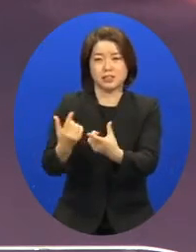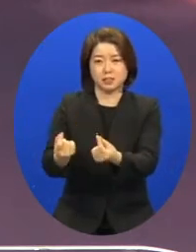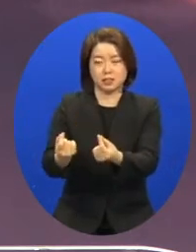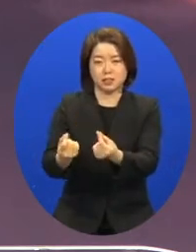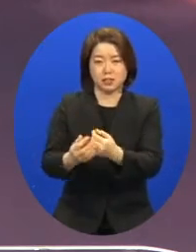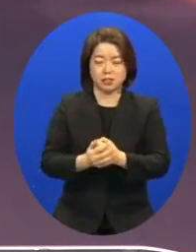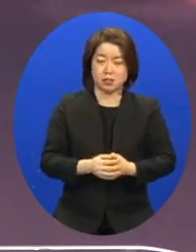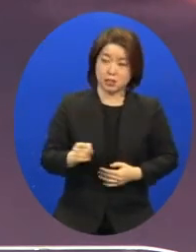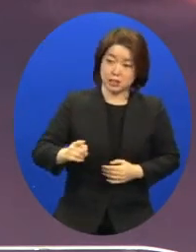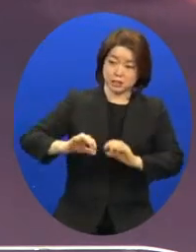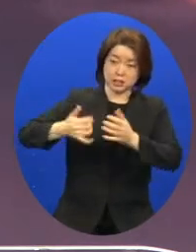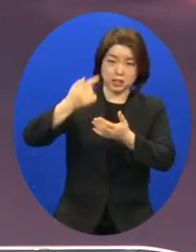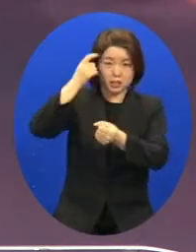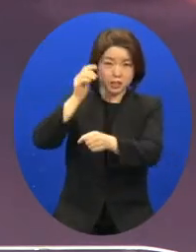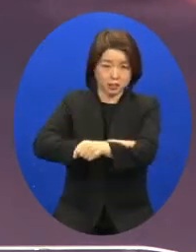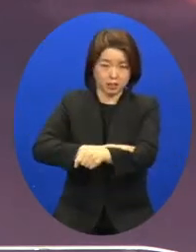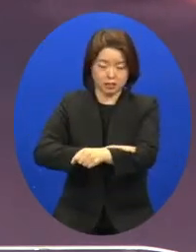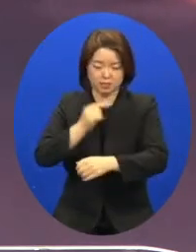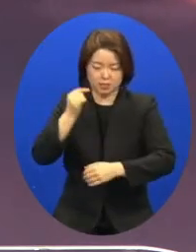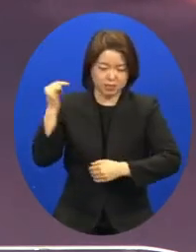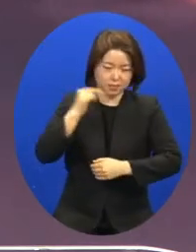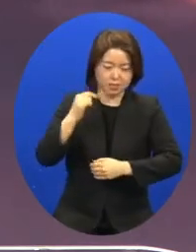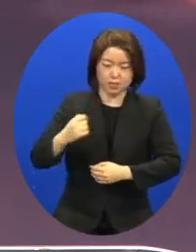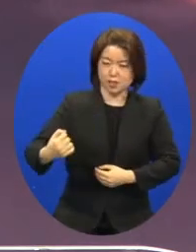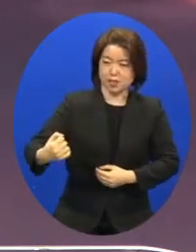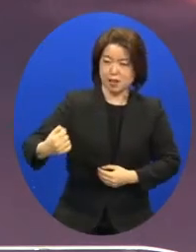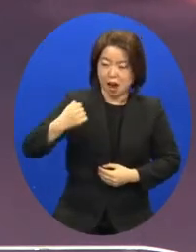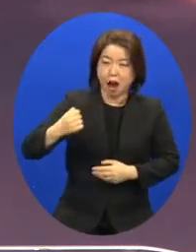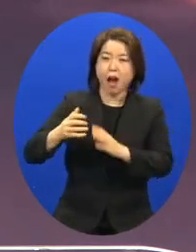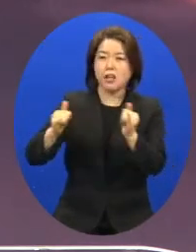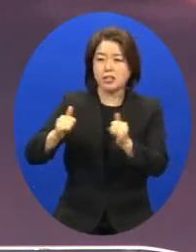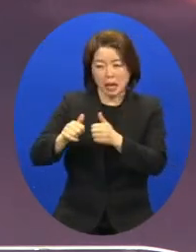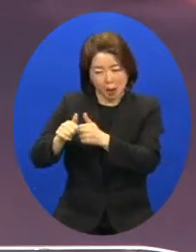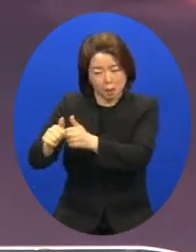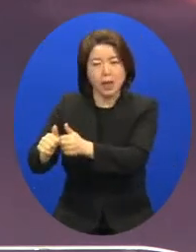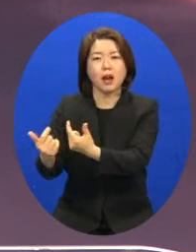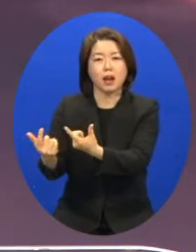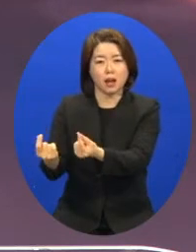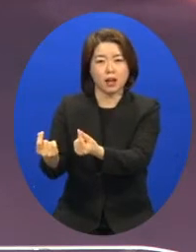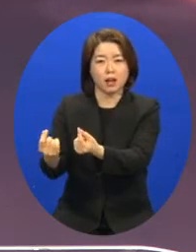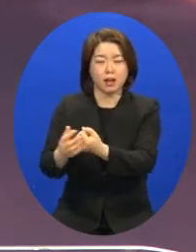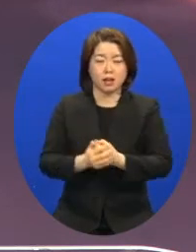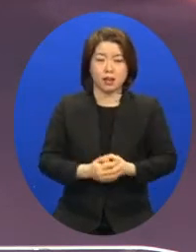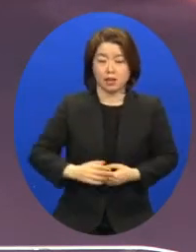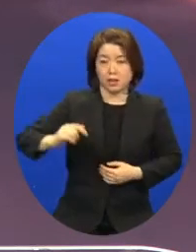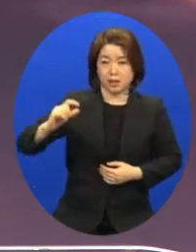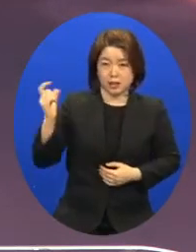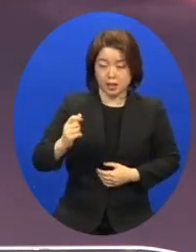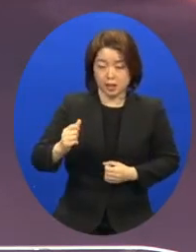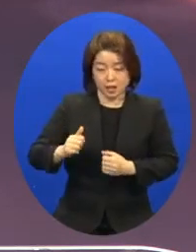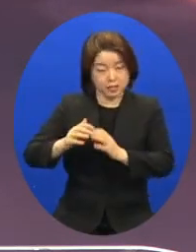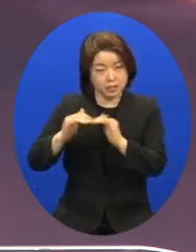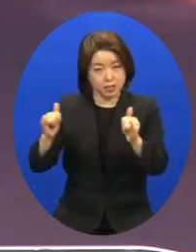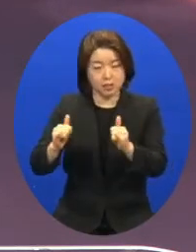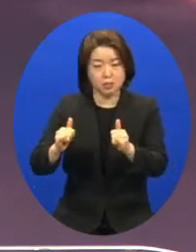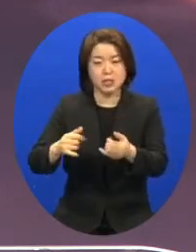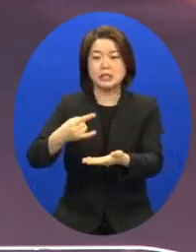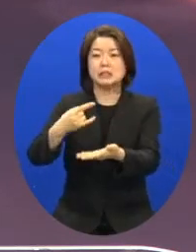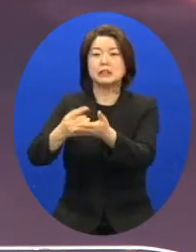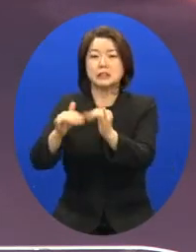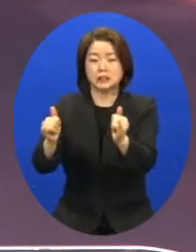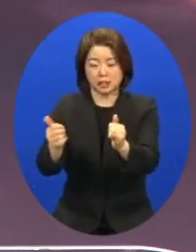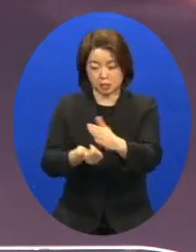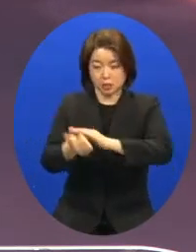세상 지혜는 철저히 강자의 논리입니다. 강한 사람이 의인입니다.